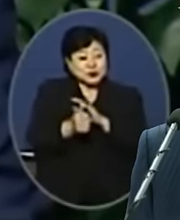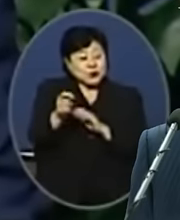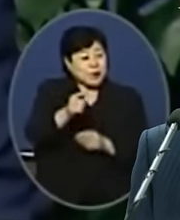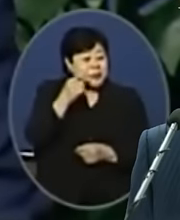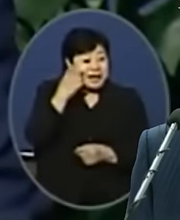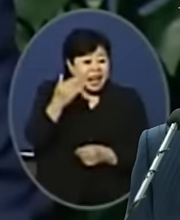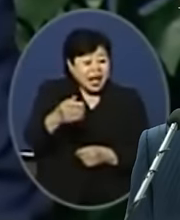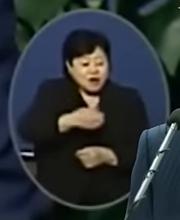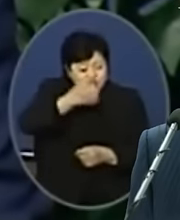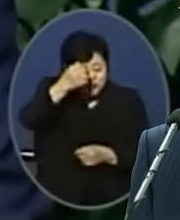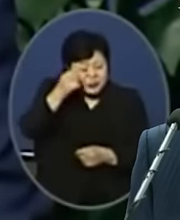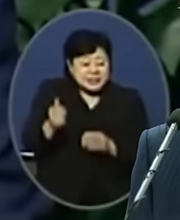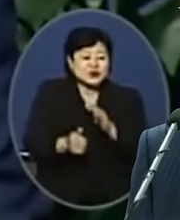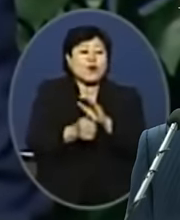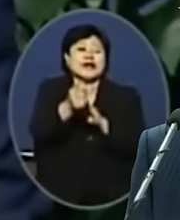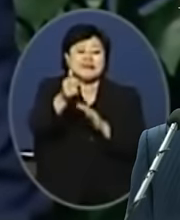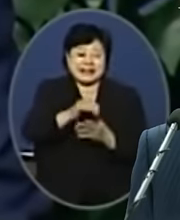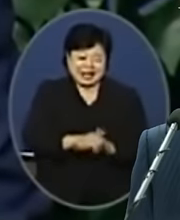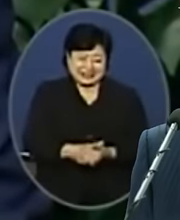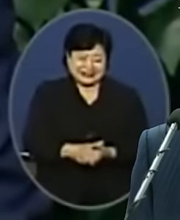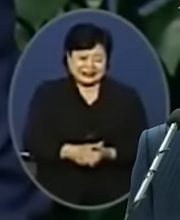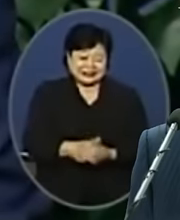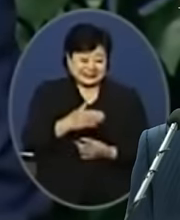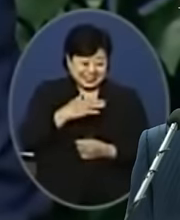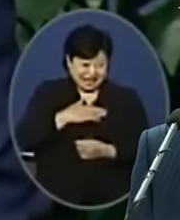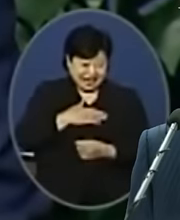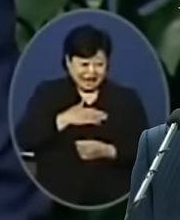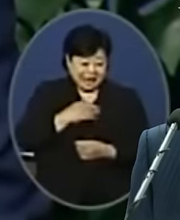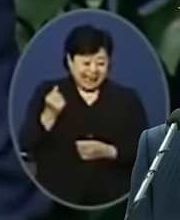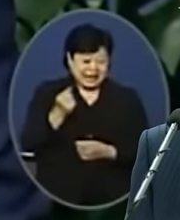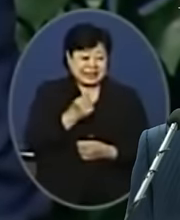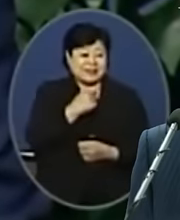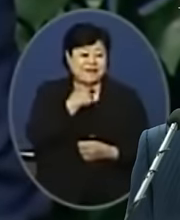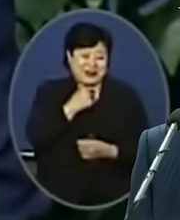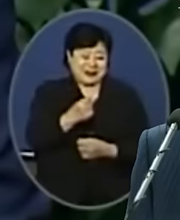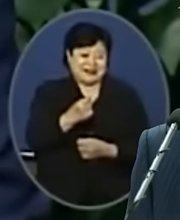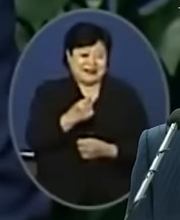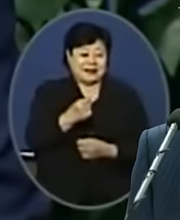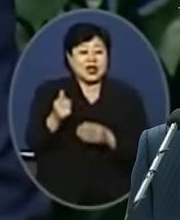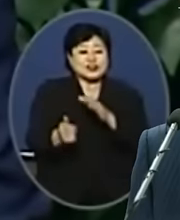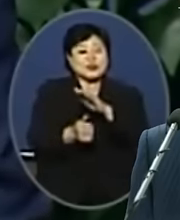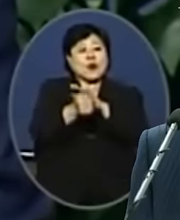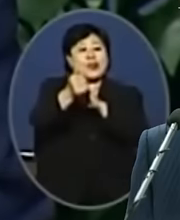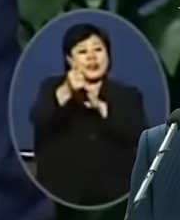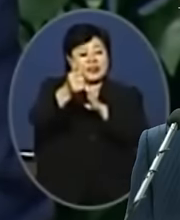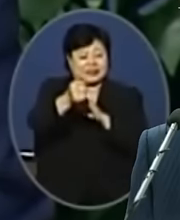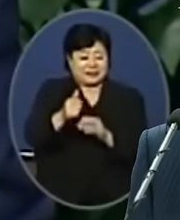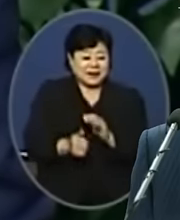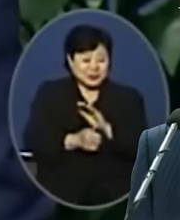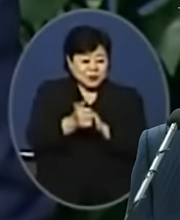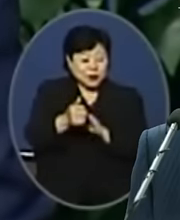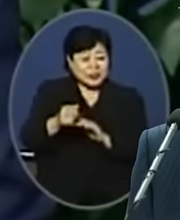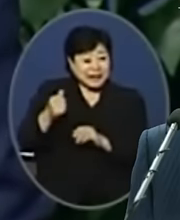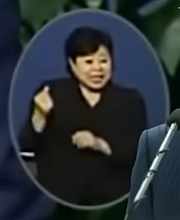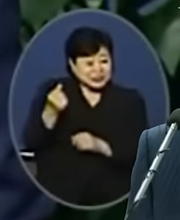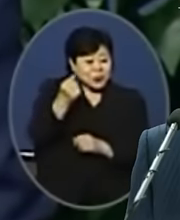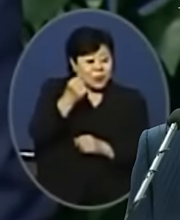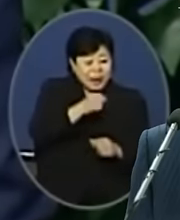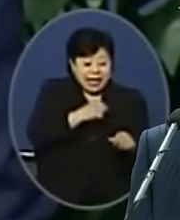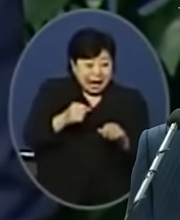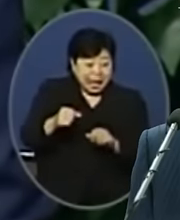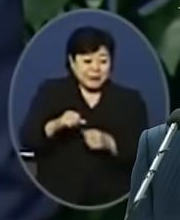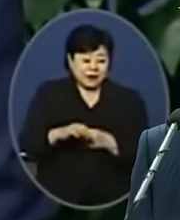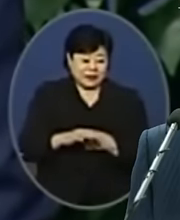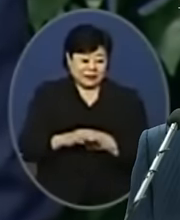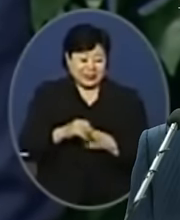뭐냐? 꿈이 바로 소원인 것입니다. 내가 갖기를 바라는 것이 소원인데 그 소원을 두고